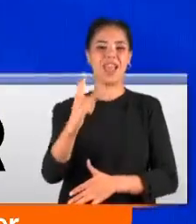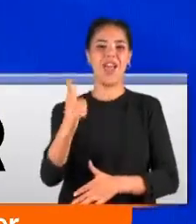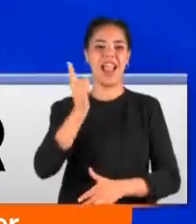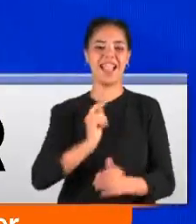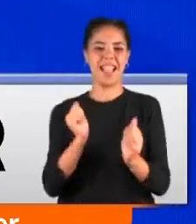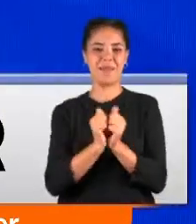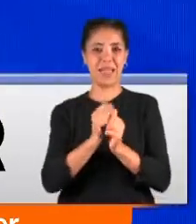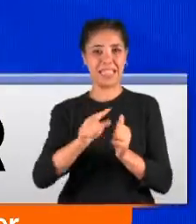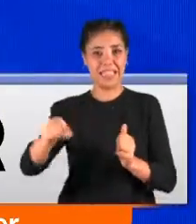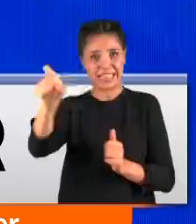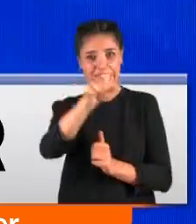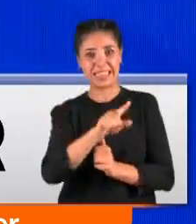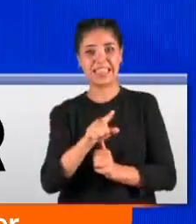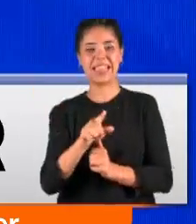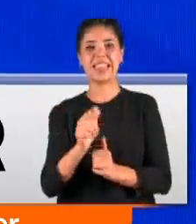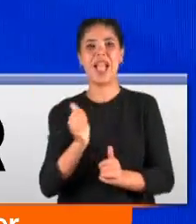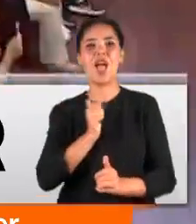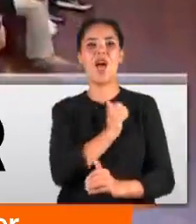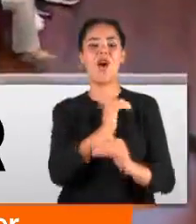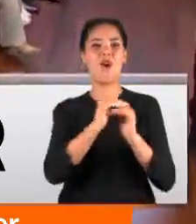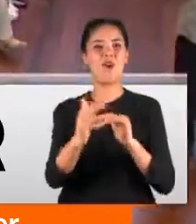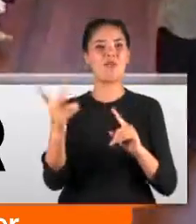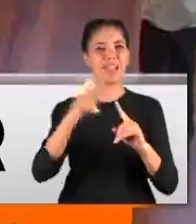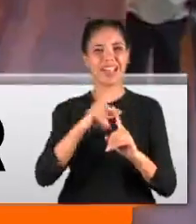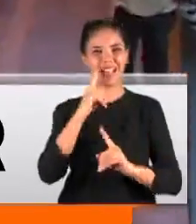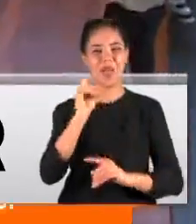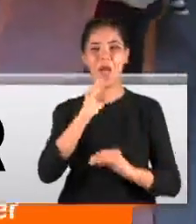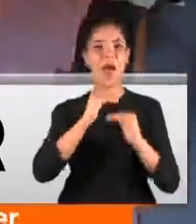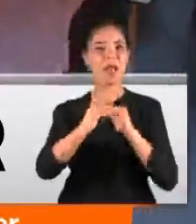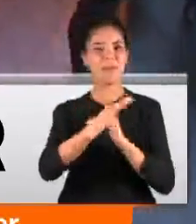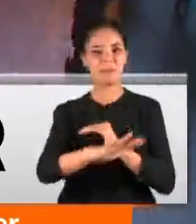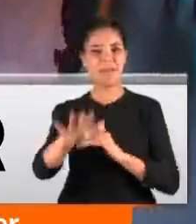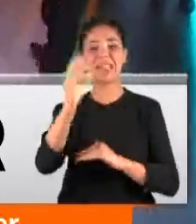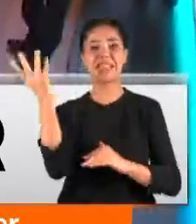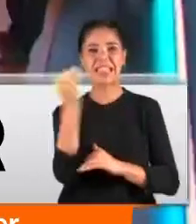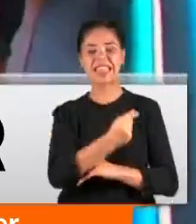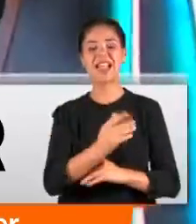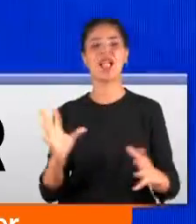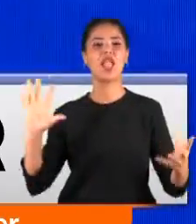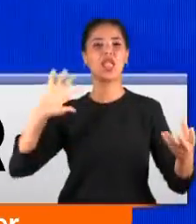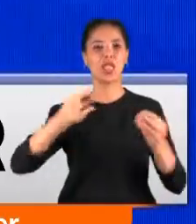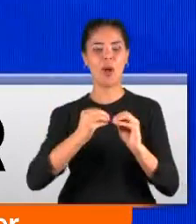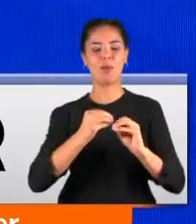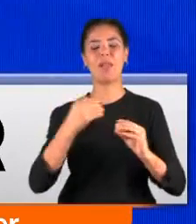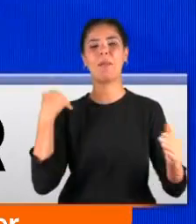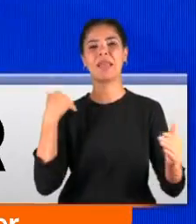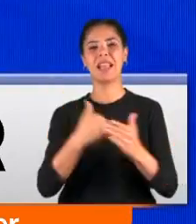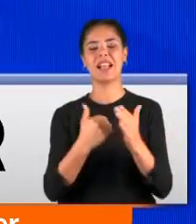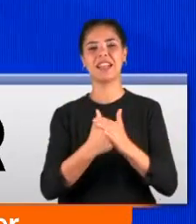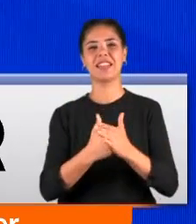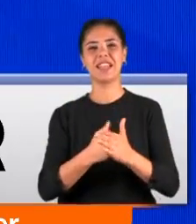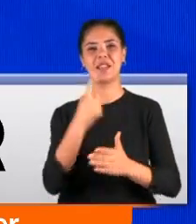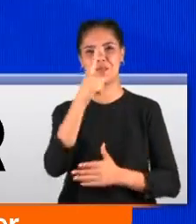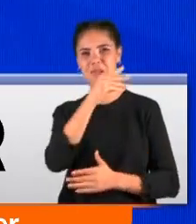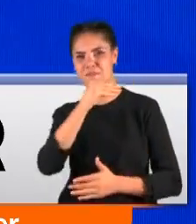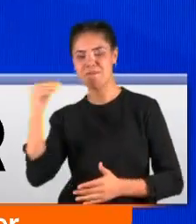bastı. Sizlerin de Maarif ordumuza katılmasıyla öğretmenlerimizin sayısını toplamda yaklaşık